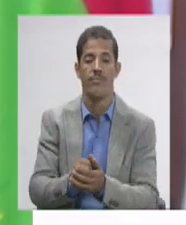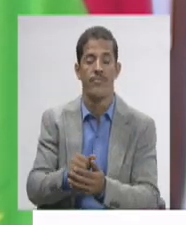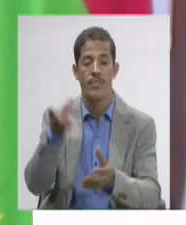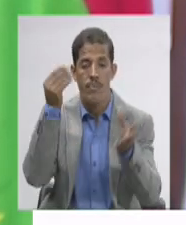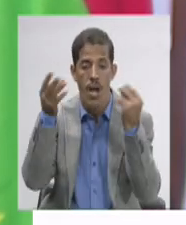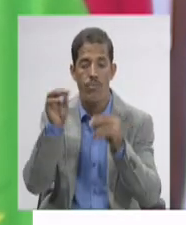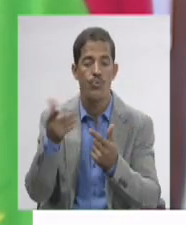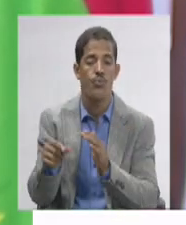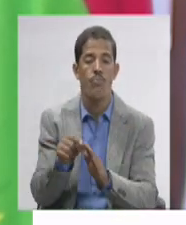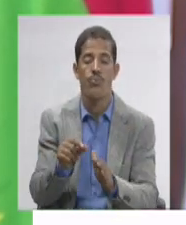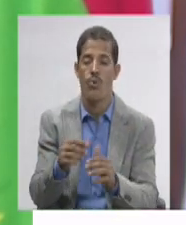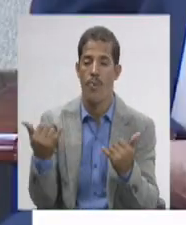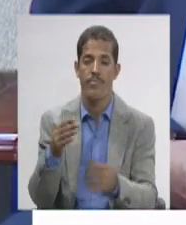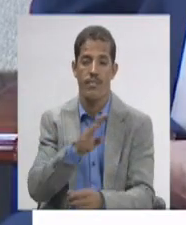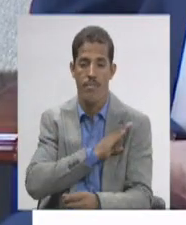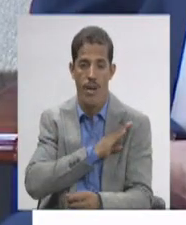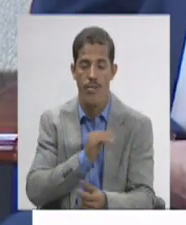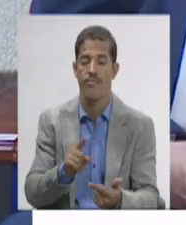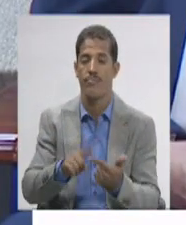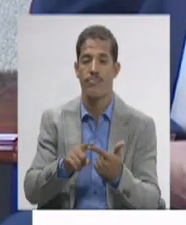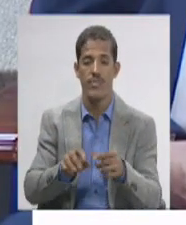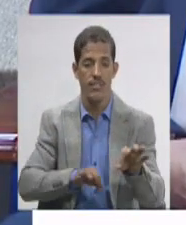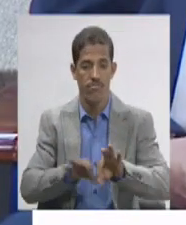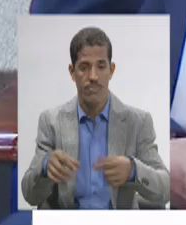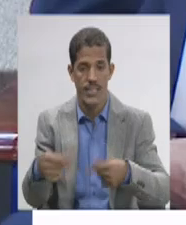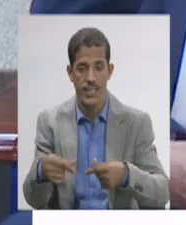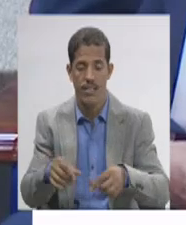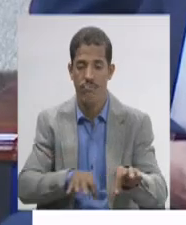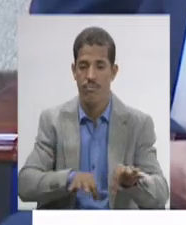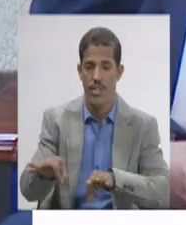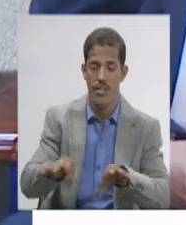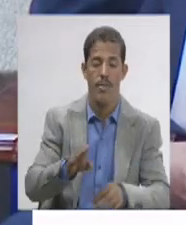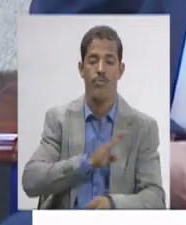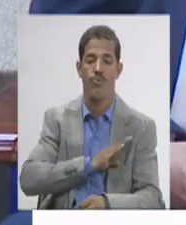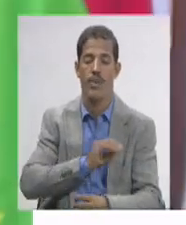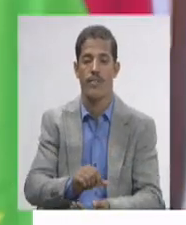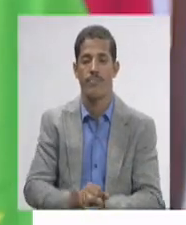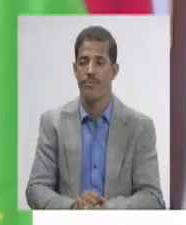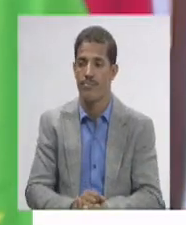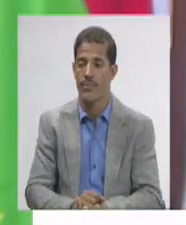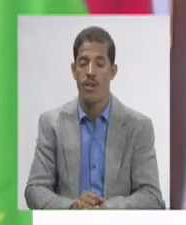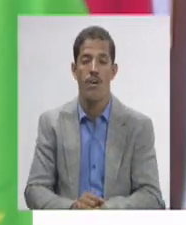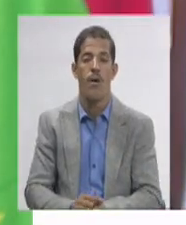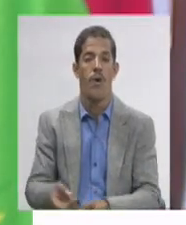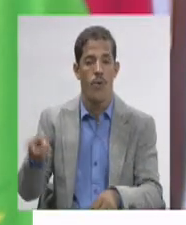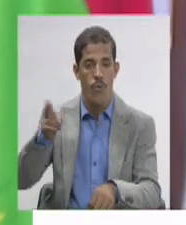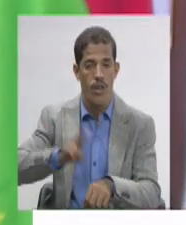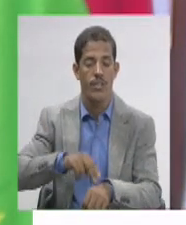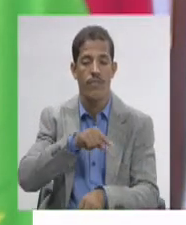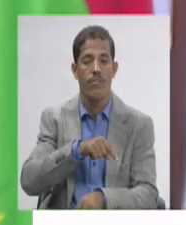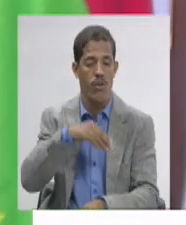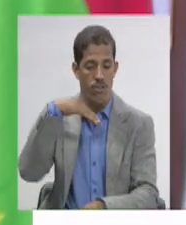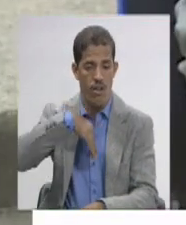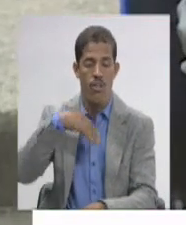والمهارات العسكريه والتقنيات اللازمه للضباط الاركان مدفوعا باراده